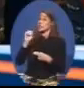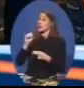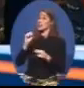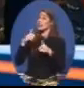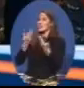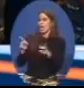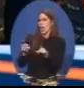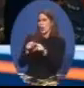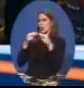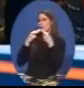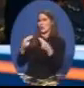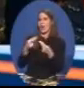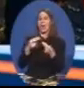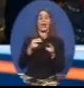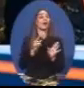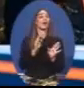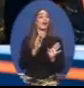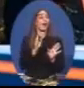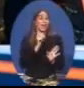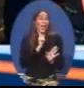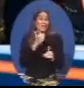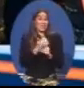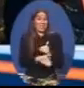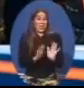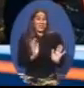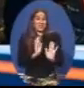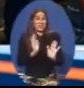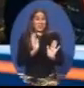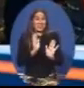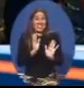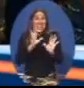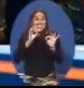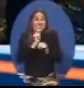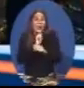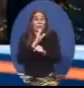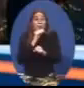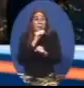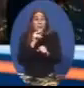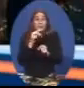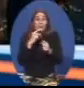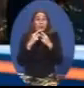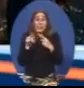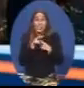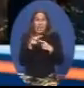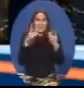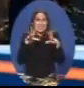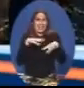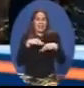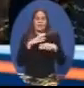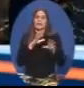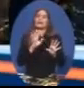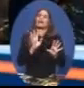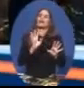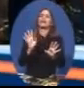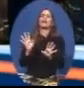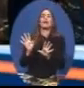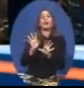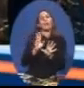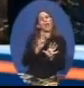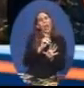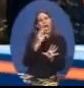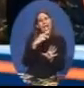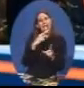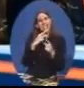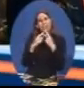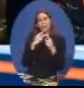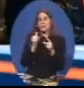תשובה. אני ממש שמחה, כי רויטל סוויד גם לא שמה לב שלא היה דיון אחד שחיילות צהל היו בו. אז זה ממש,